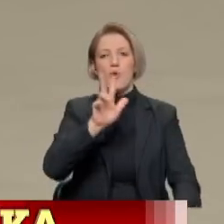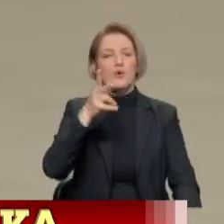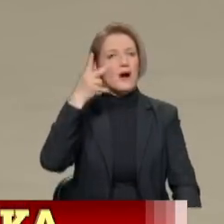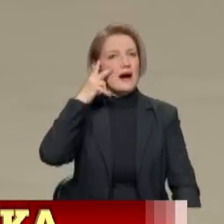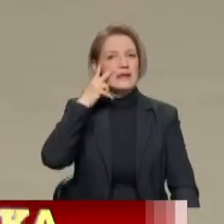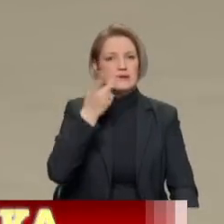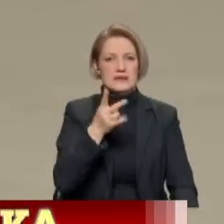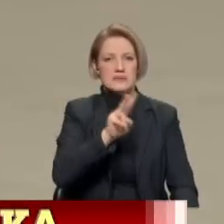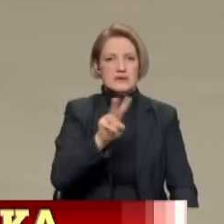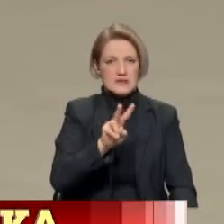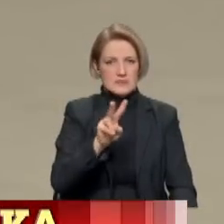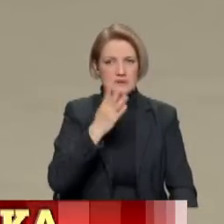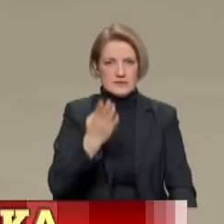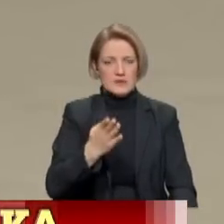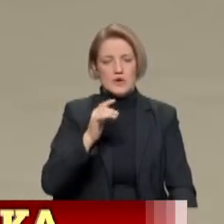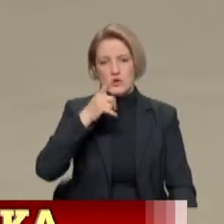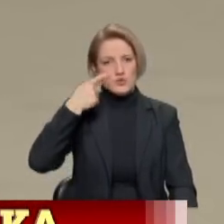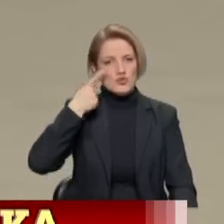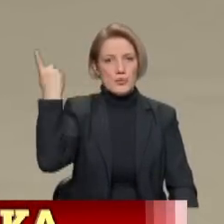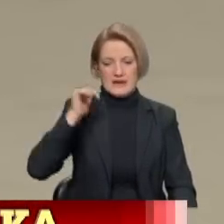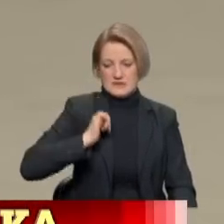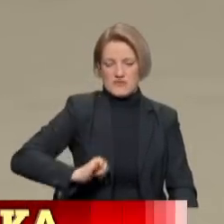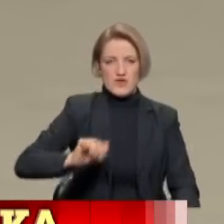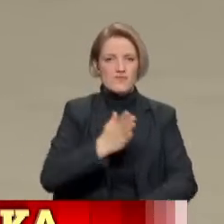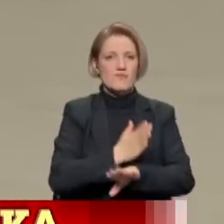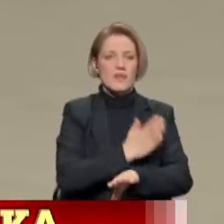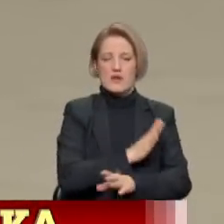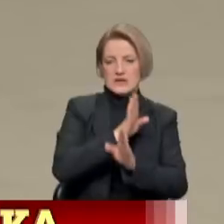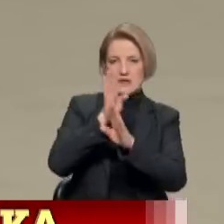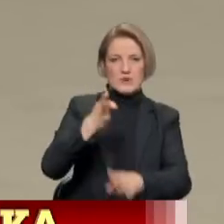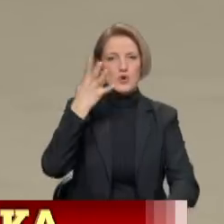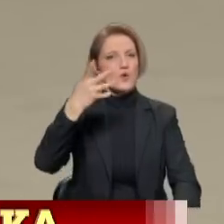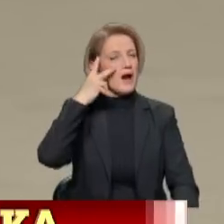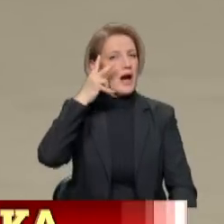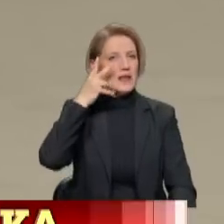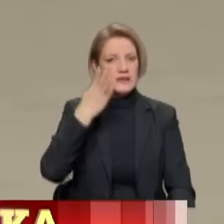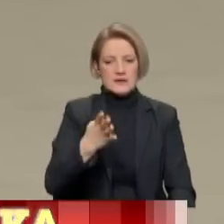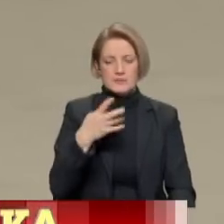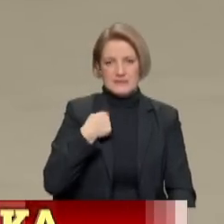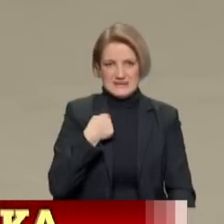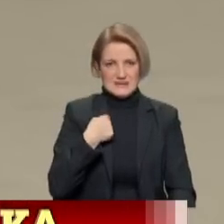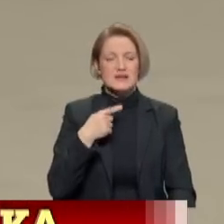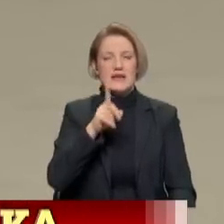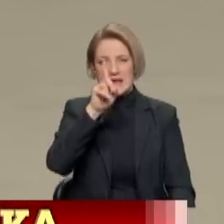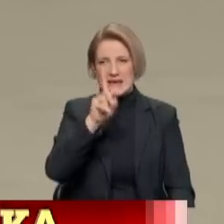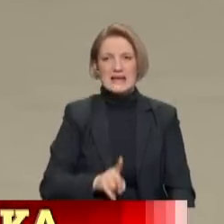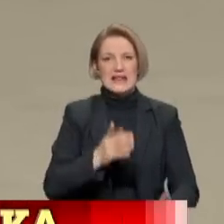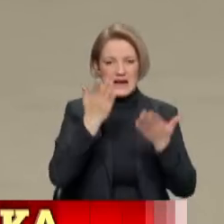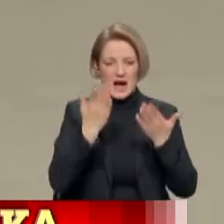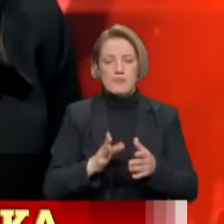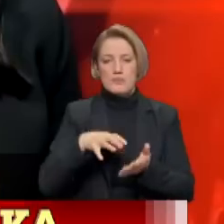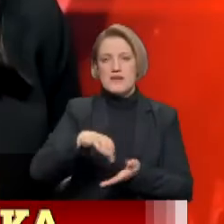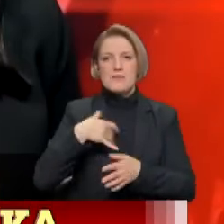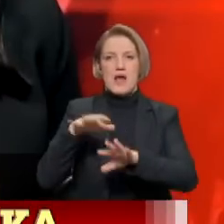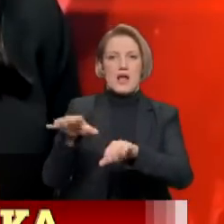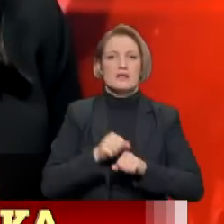Aralık 2020'de Cumhuriyet Savcılığına gitmiş vatandaş. 4 Aralık 2020'de biz ilk kabul birimimizi